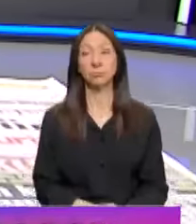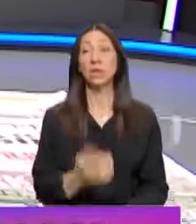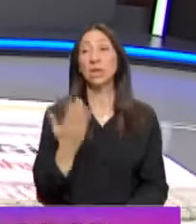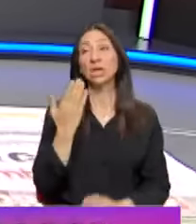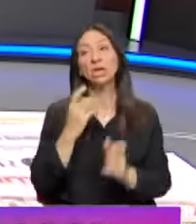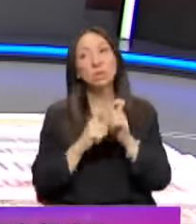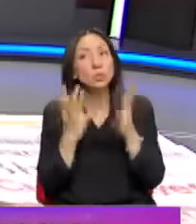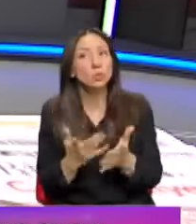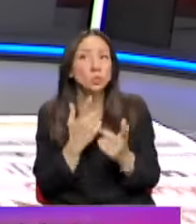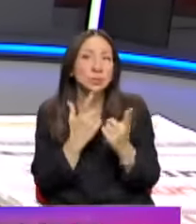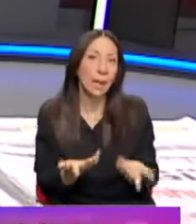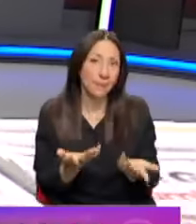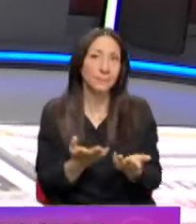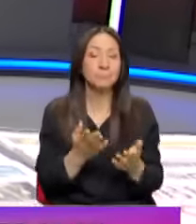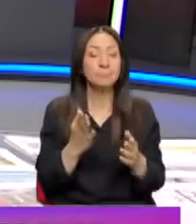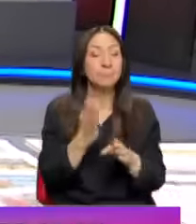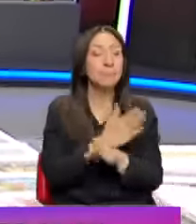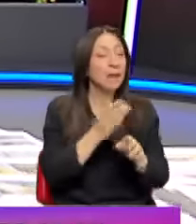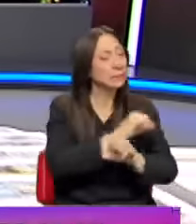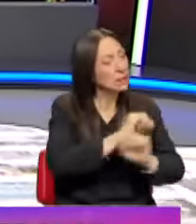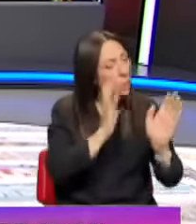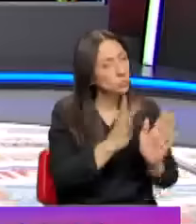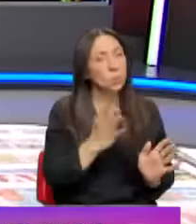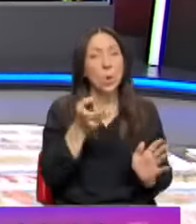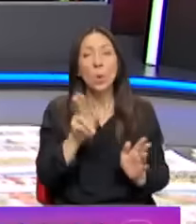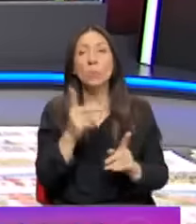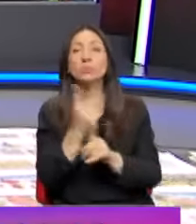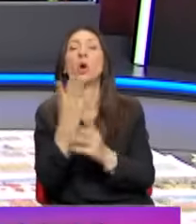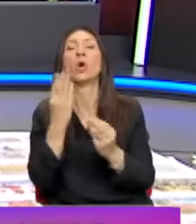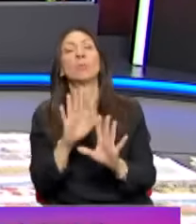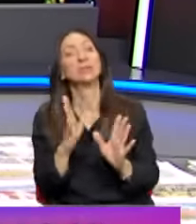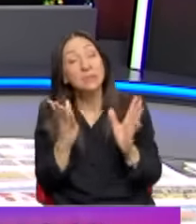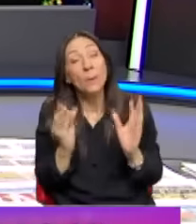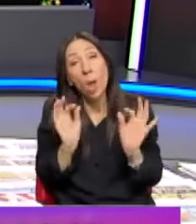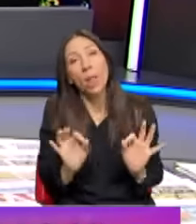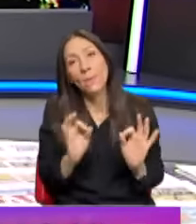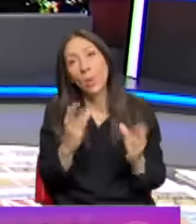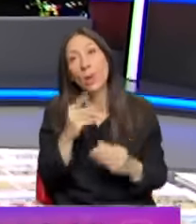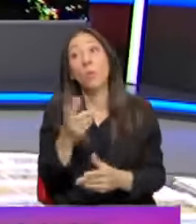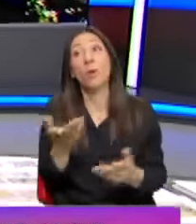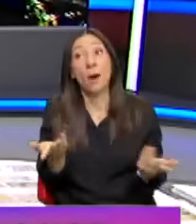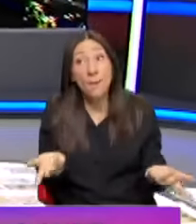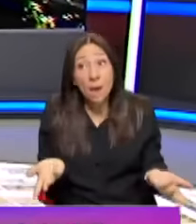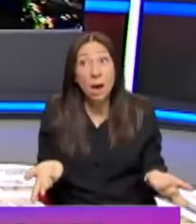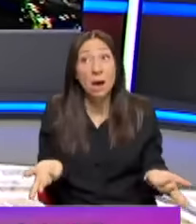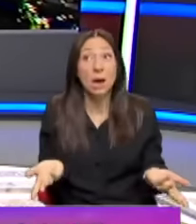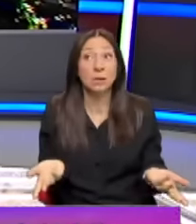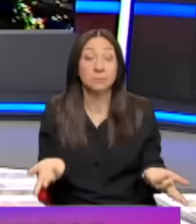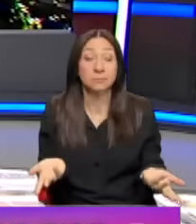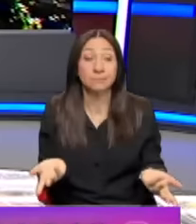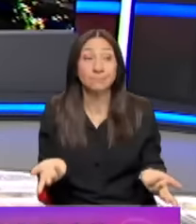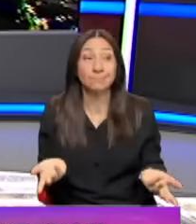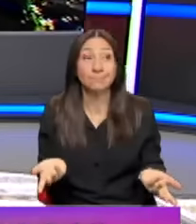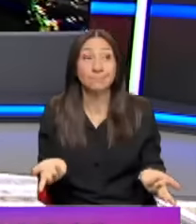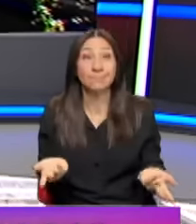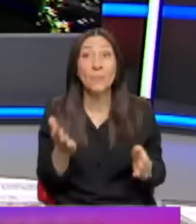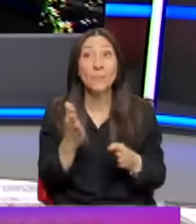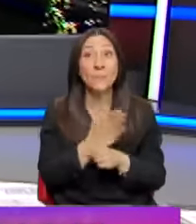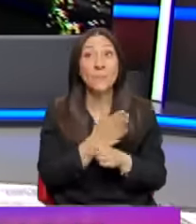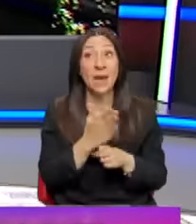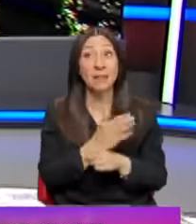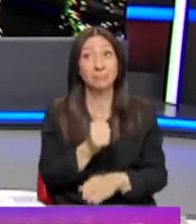Geçmiş olsun diyelim. Mala gelsin, cana gelmesin tabii ki. Önemli olan bu ama mal da canın